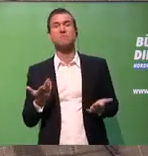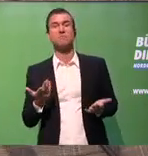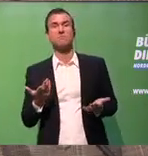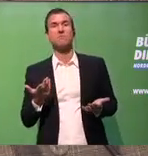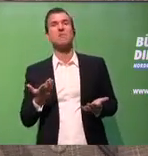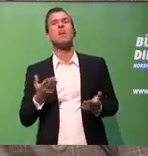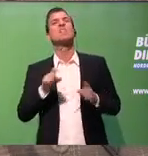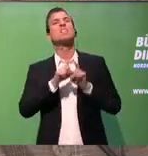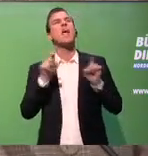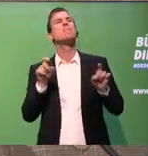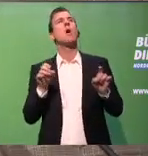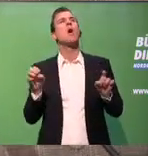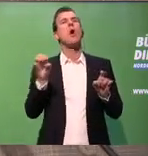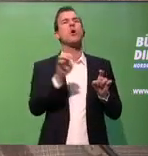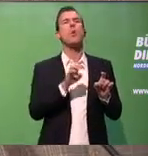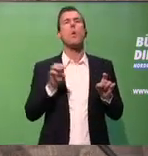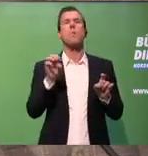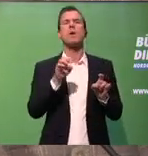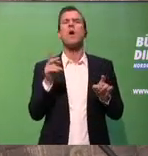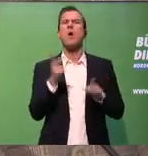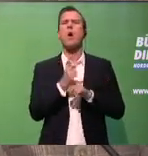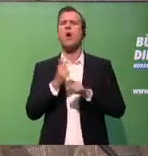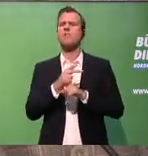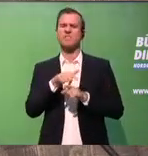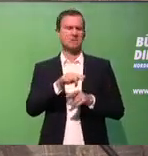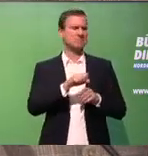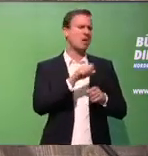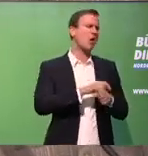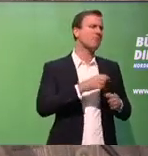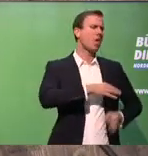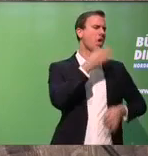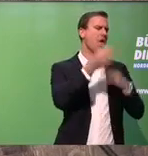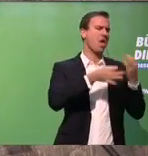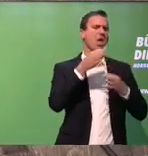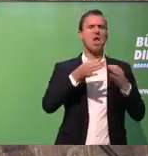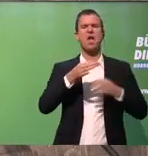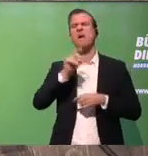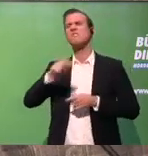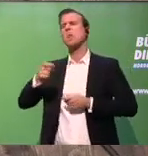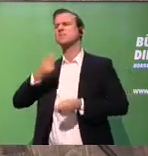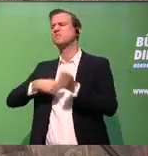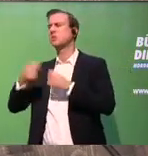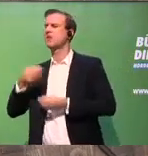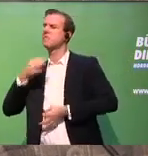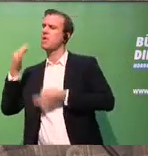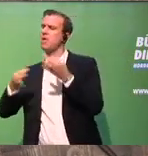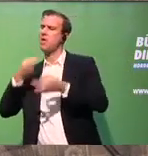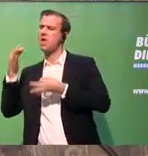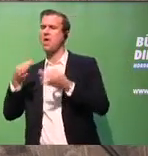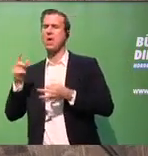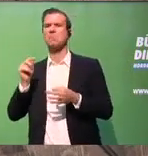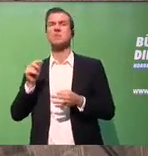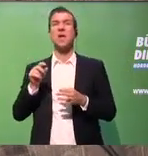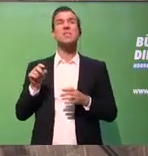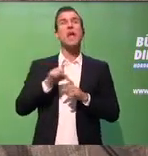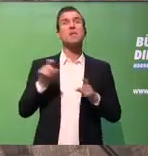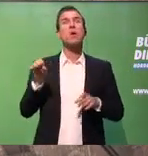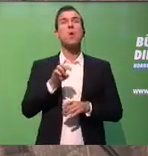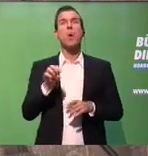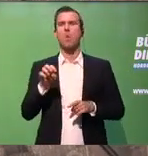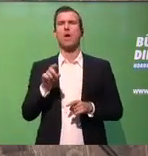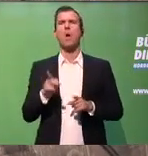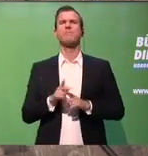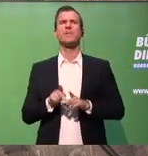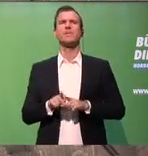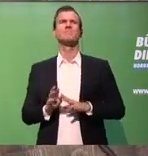Europathema zwischen den Stammtischparolen einerseits und den volkswirtschaftlichen Debatten andererseits eher gemieden wird. Bei